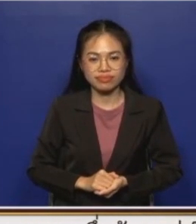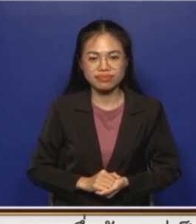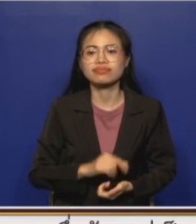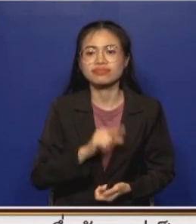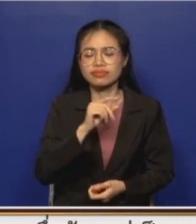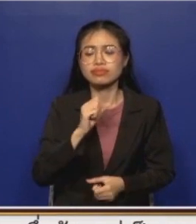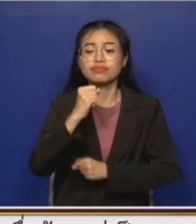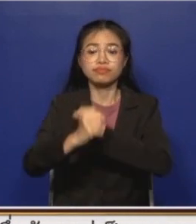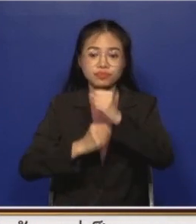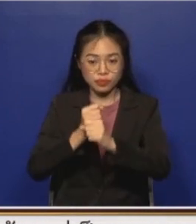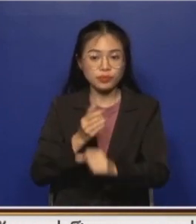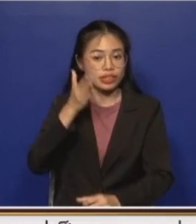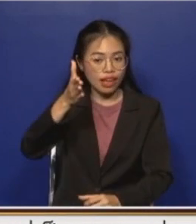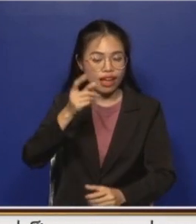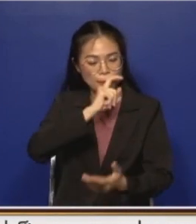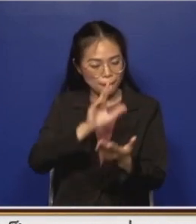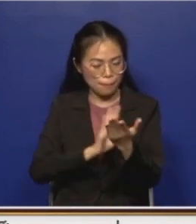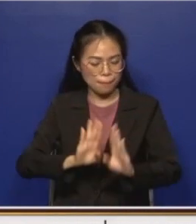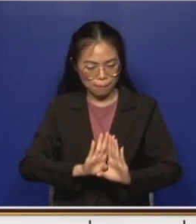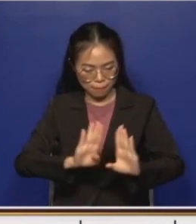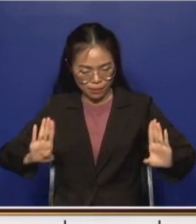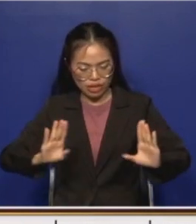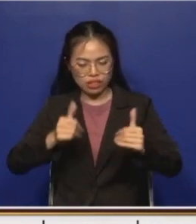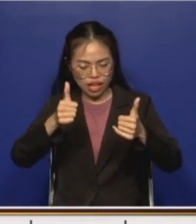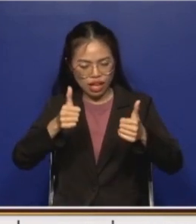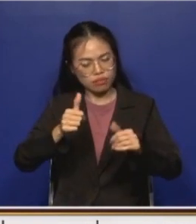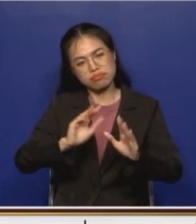านคนพูดง่ายๆคิดว่าจะมาถึงเนี่ยนะ